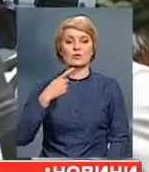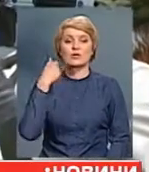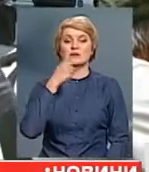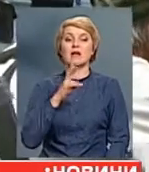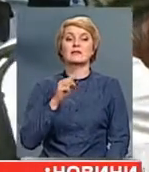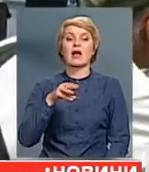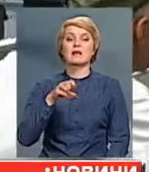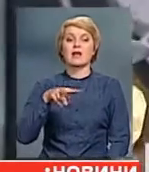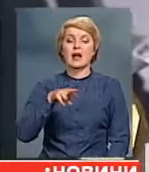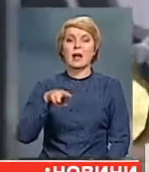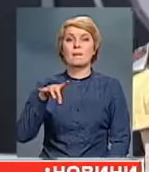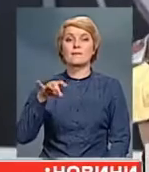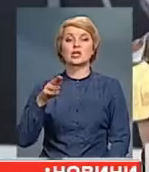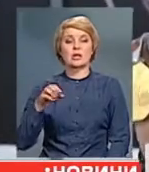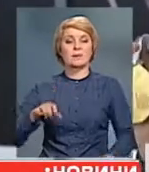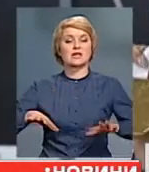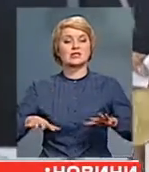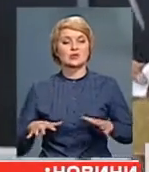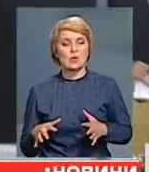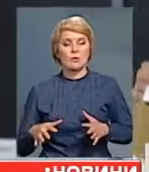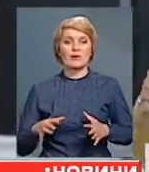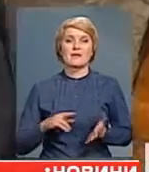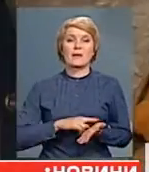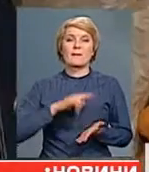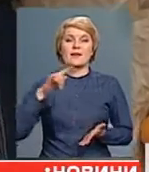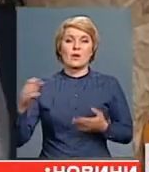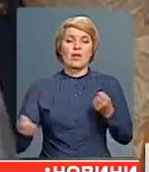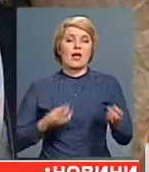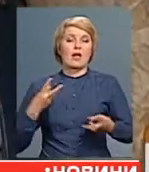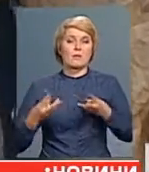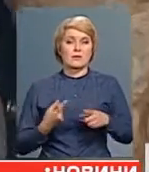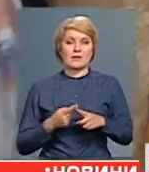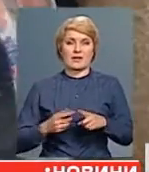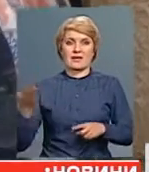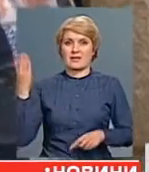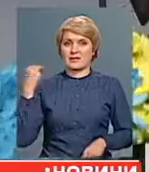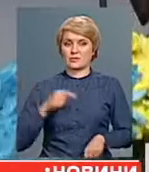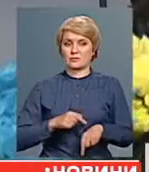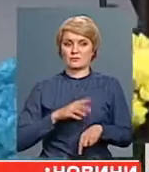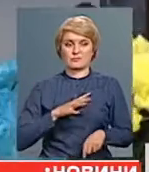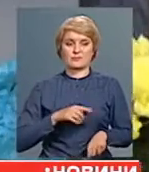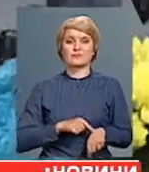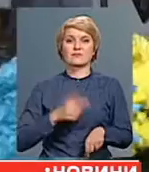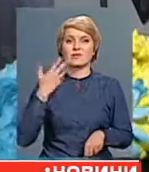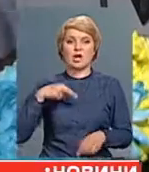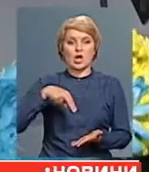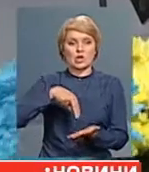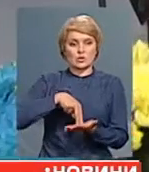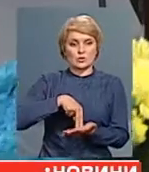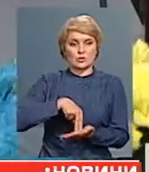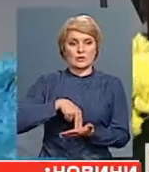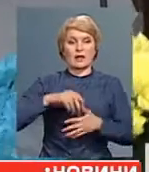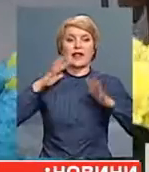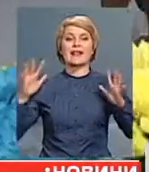21-річна Наталя Прищепа стомлена від перельоту й емоцій, які раніше переживати не доводилося. Таке відчуття, коли ти стоїш на п'єдесталі і грає